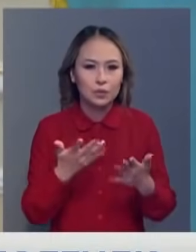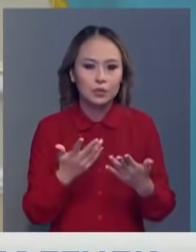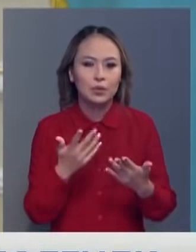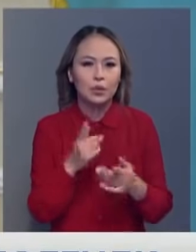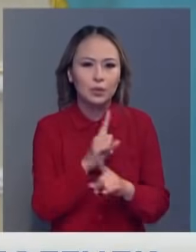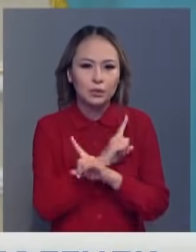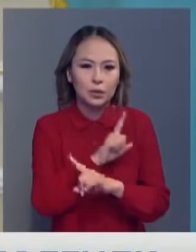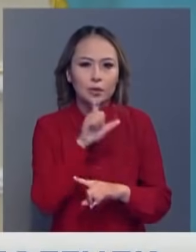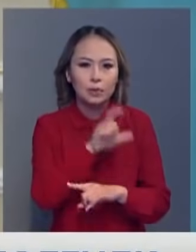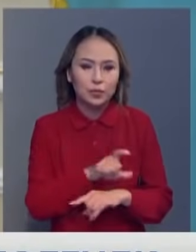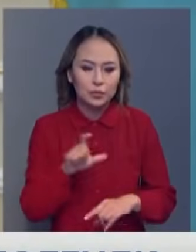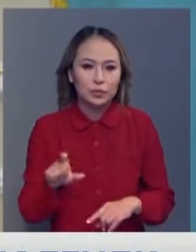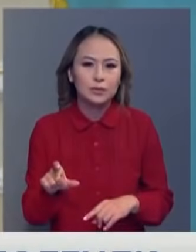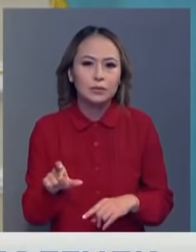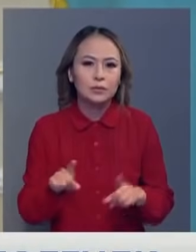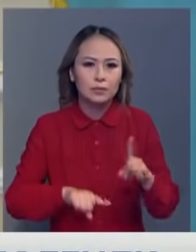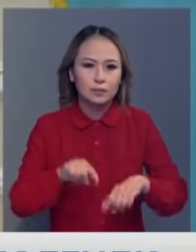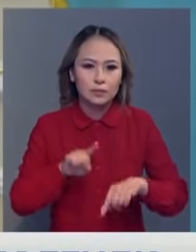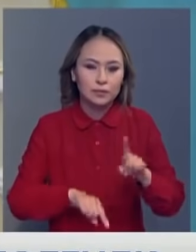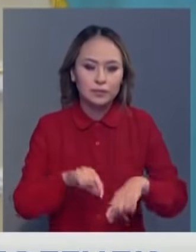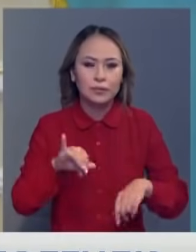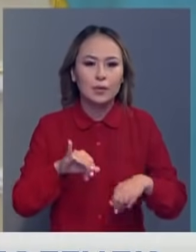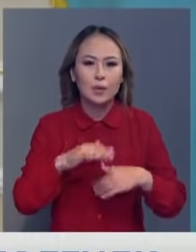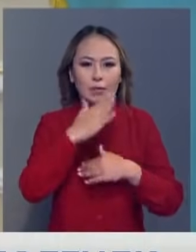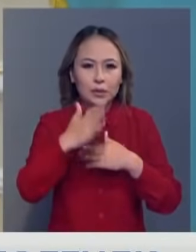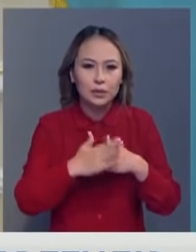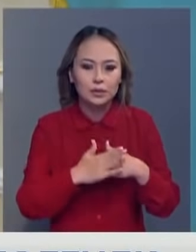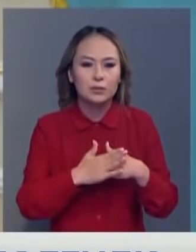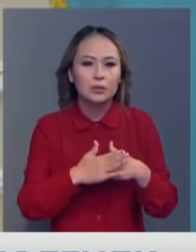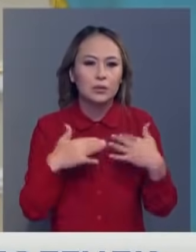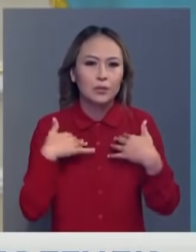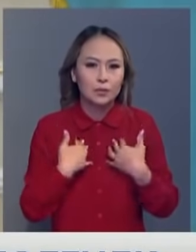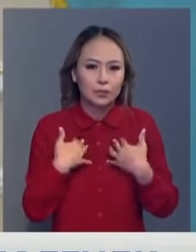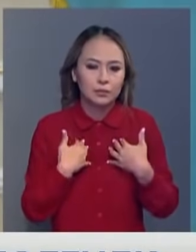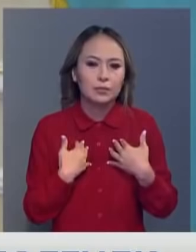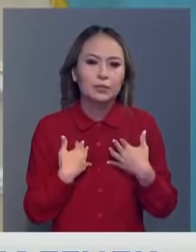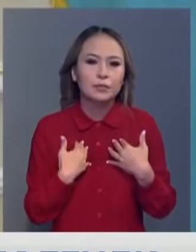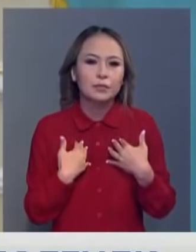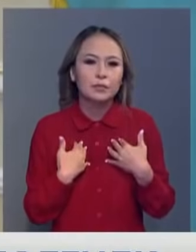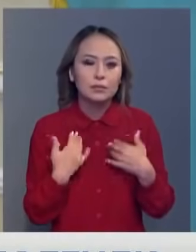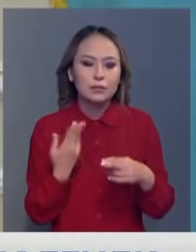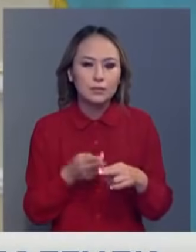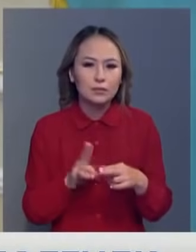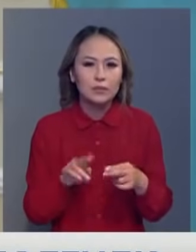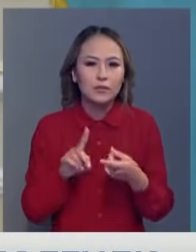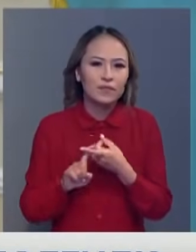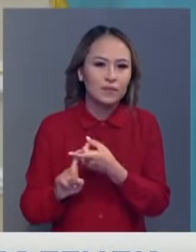қайтыс болған адамдардың туыстары мен жақындарына көңіл айтамын. Сондай-ақ